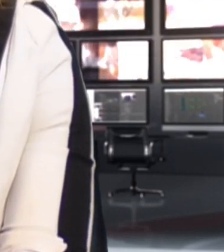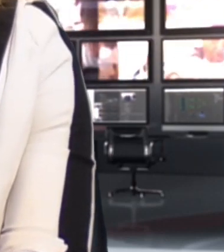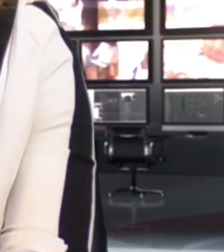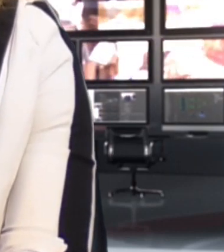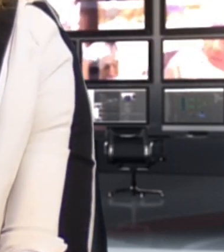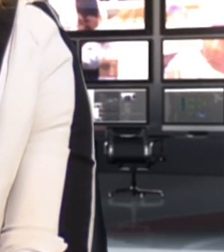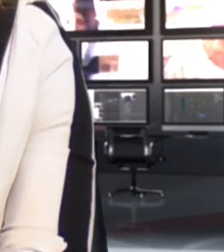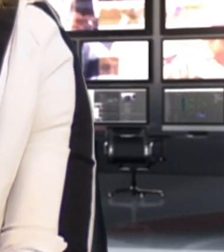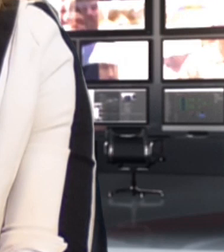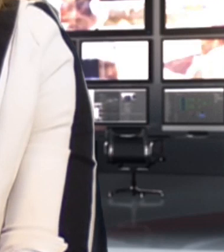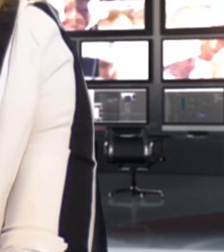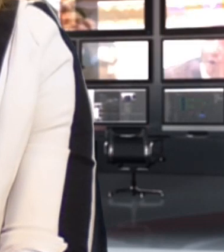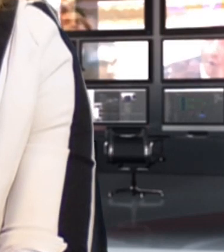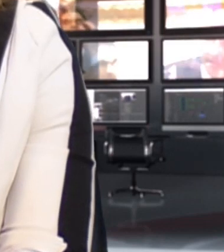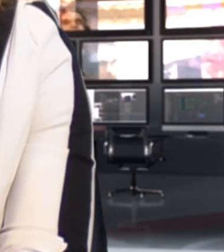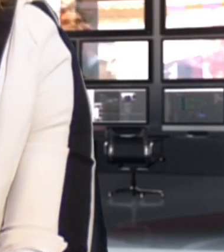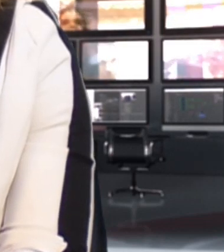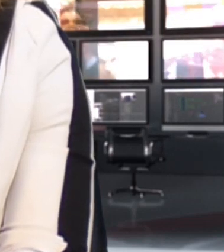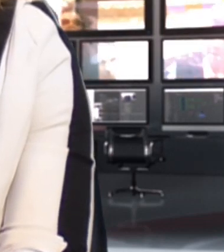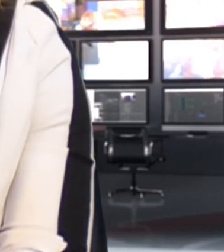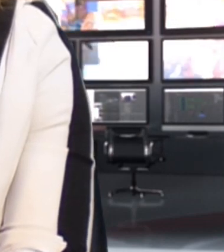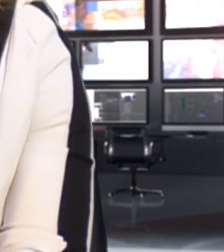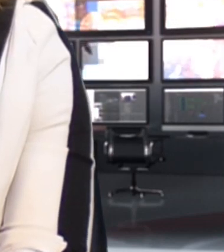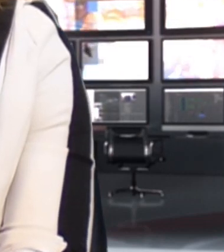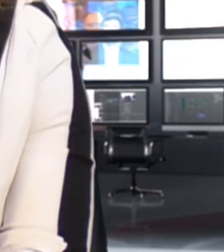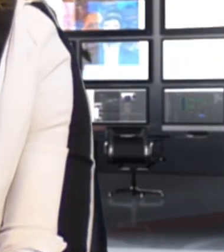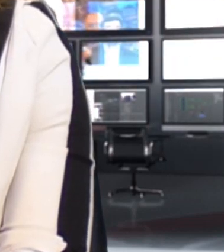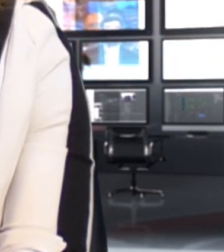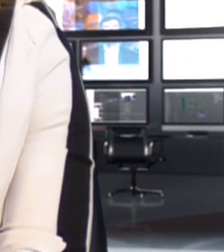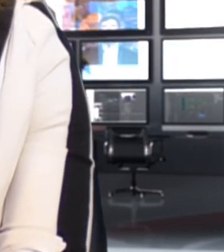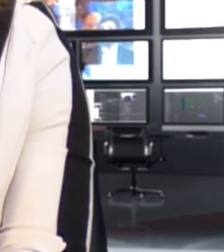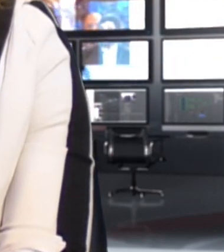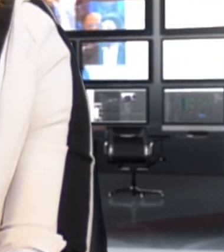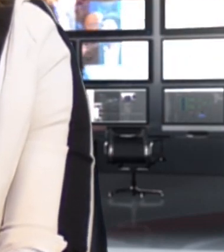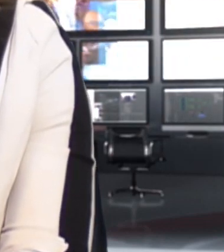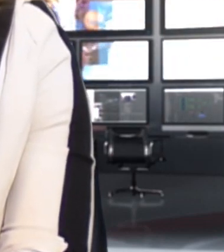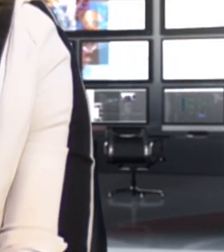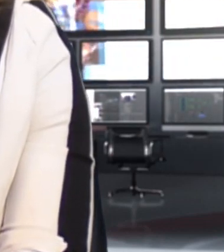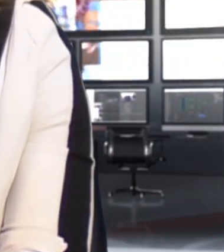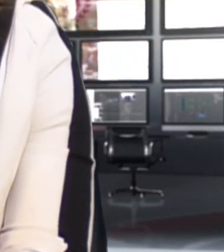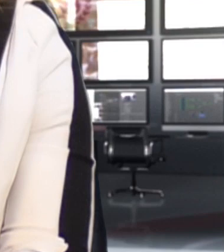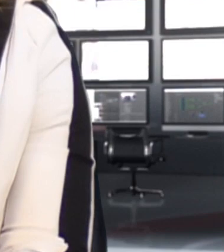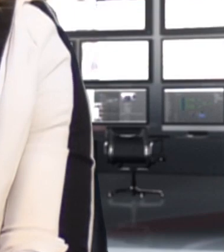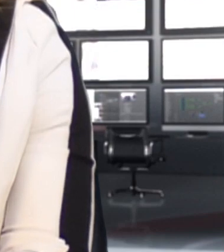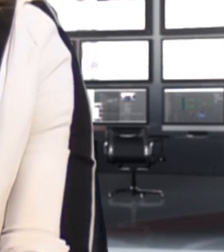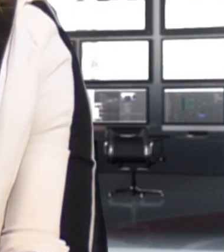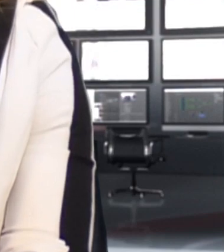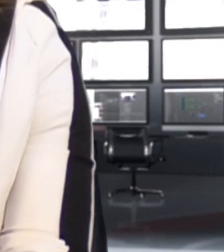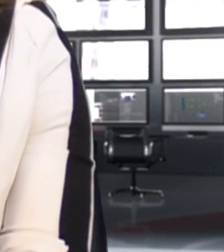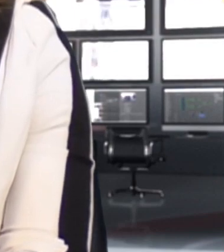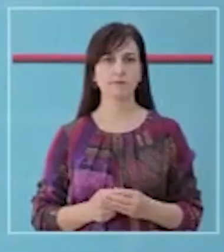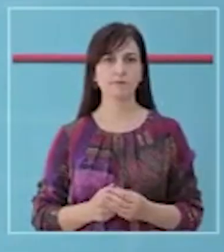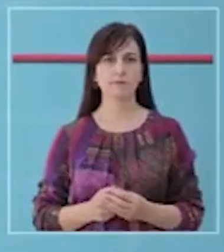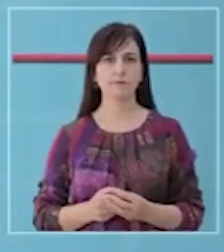spitalin infektiv aktualisht po trajtohen 21 të prekur, nga të cilët 5 janë në terapi intensive, ndërkohë një tjetër është i intubuar.